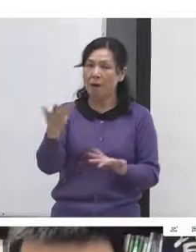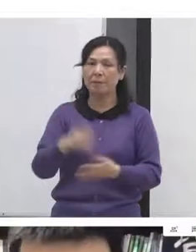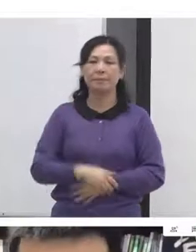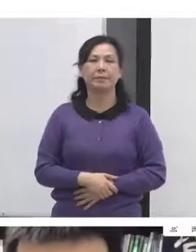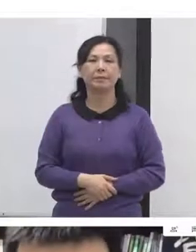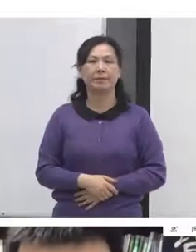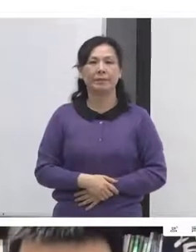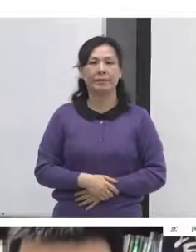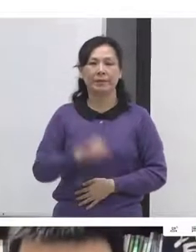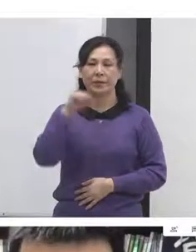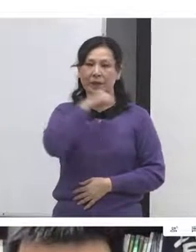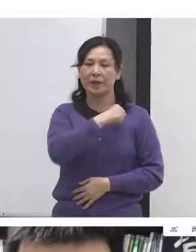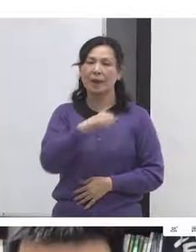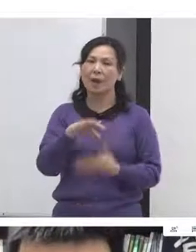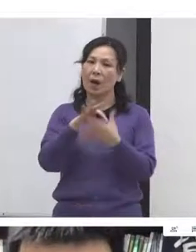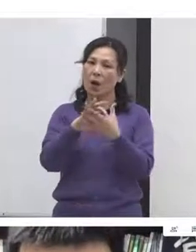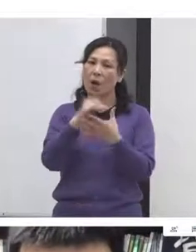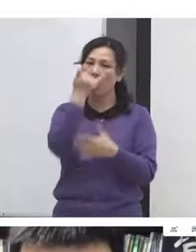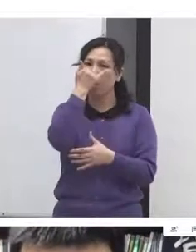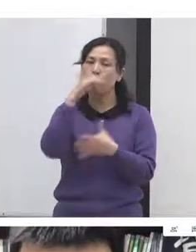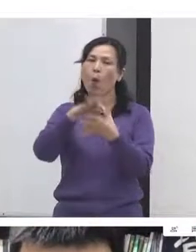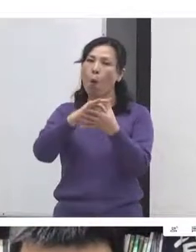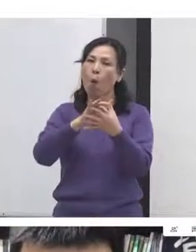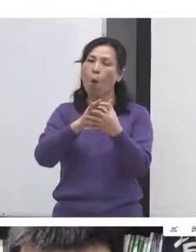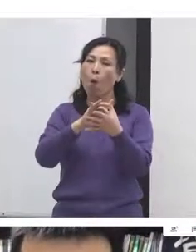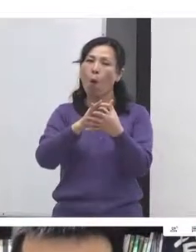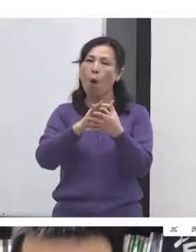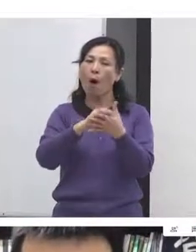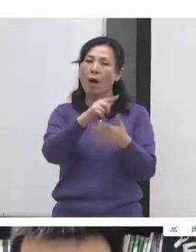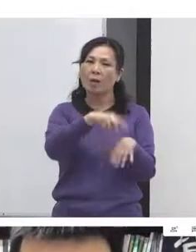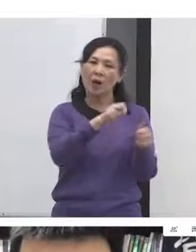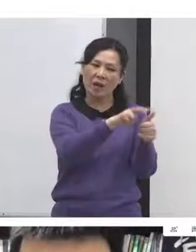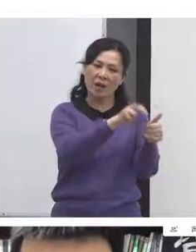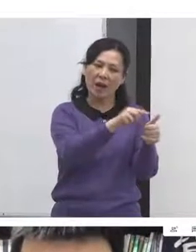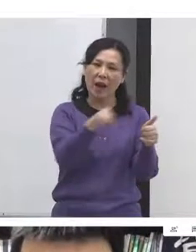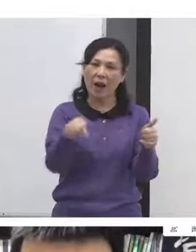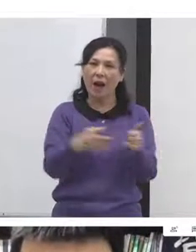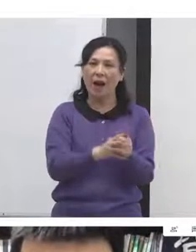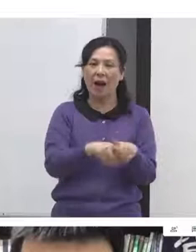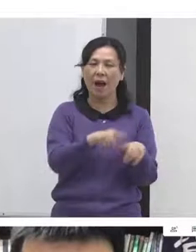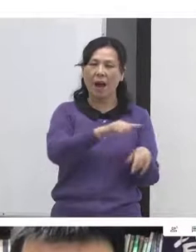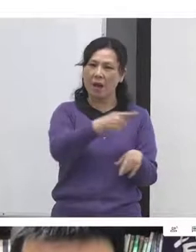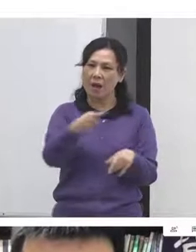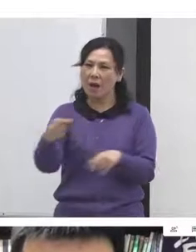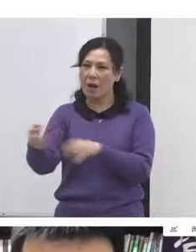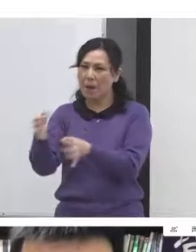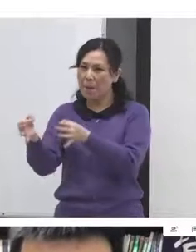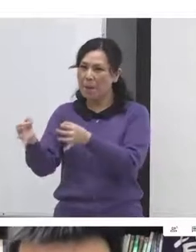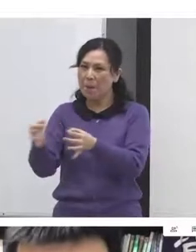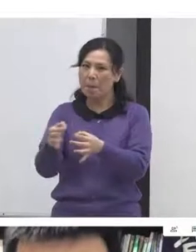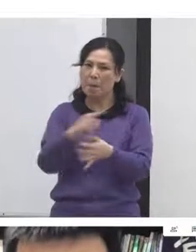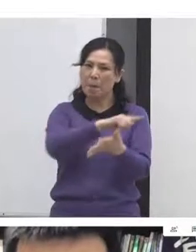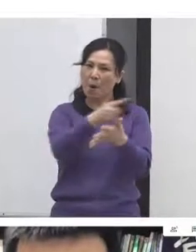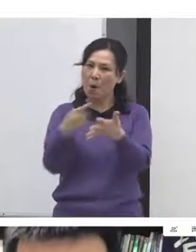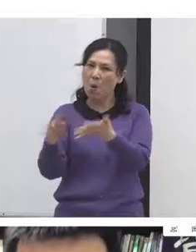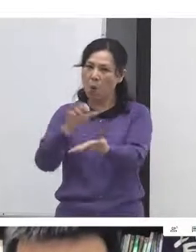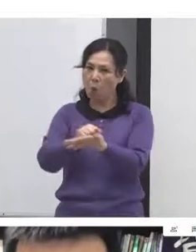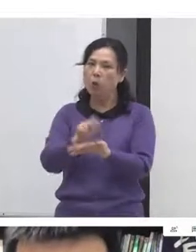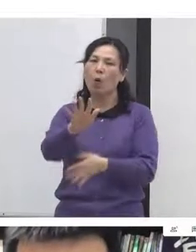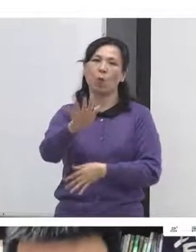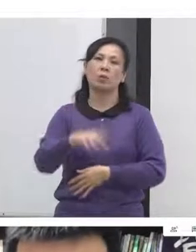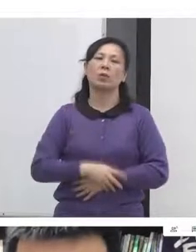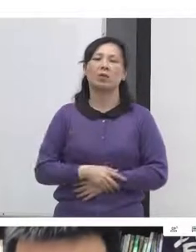其实台湾的猪肉的产销履历已经有了，那但是数量不是非常多，就是说